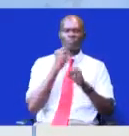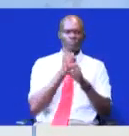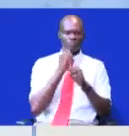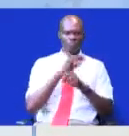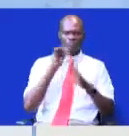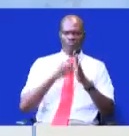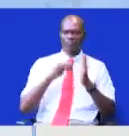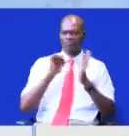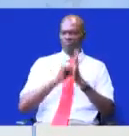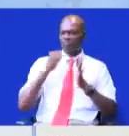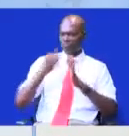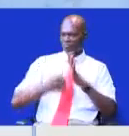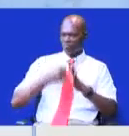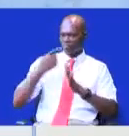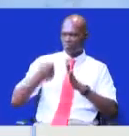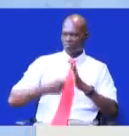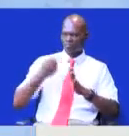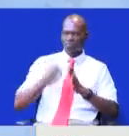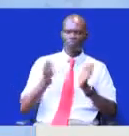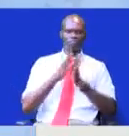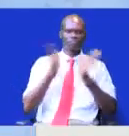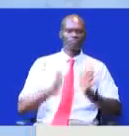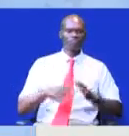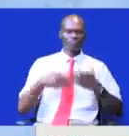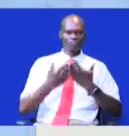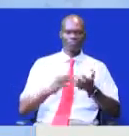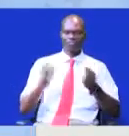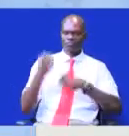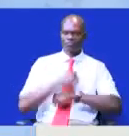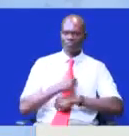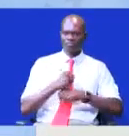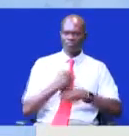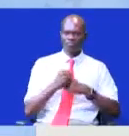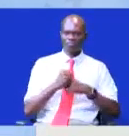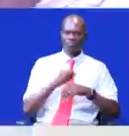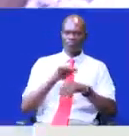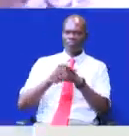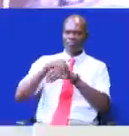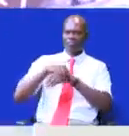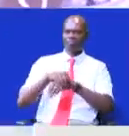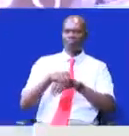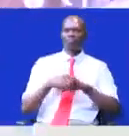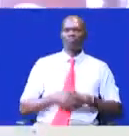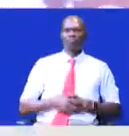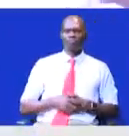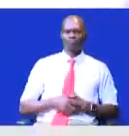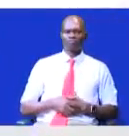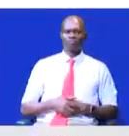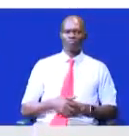e kambi ma bende ne oyaw mano mar loso taulo mag ria.